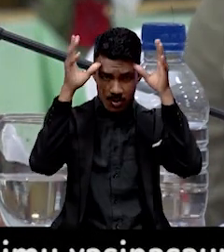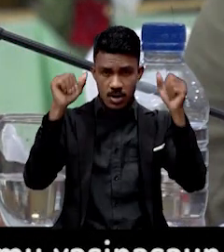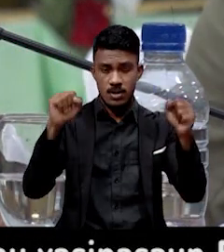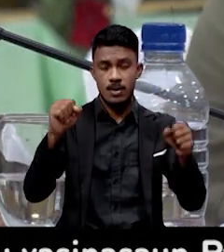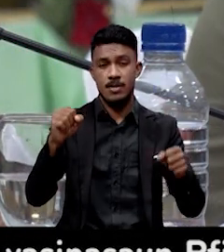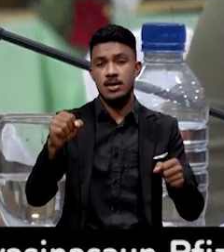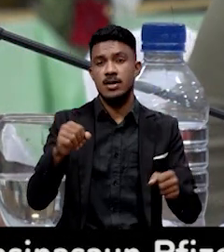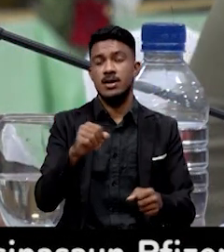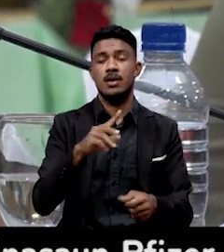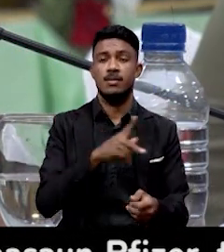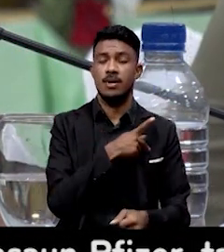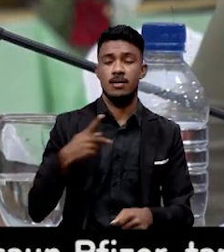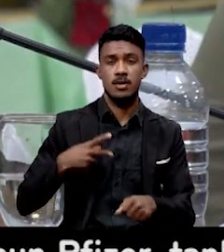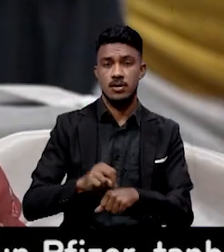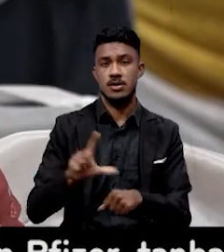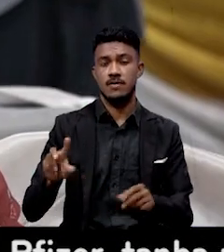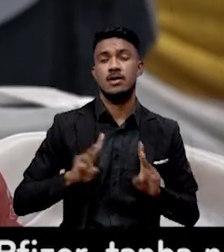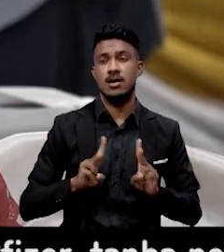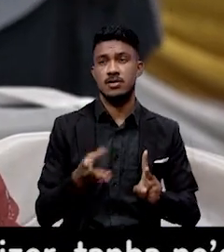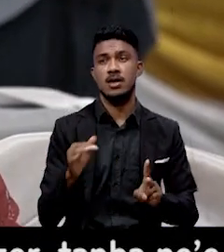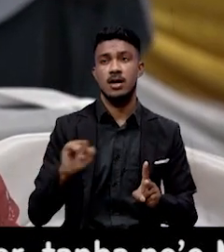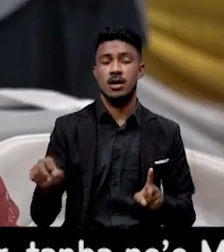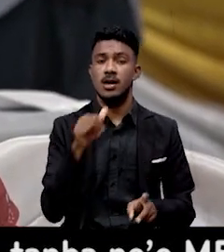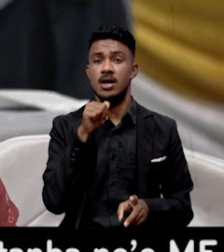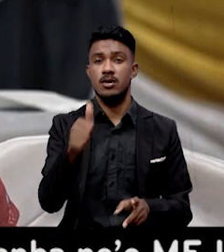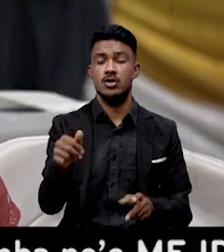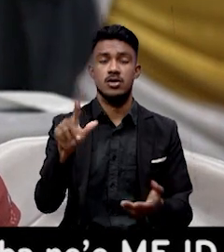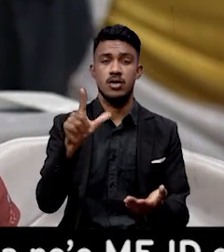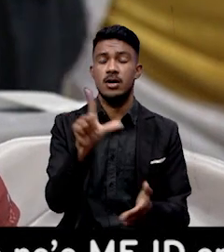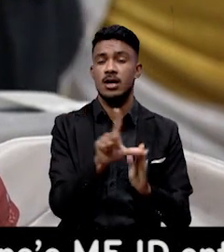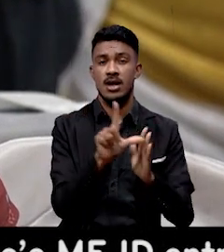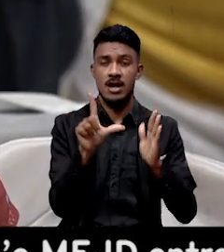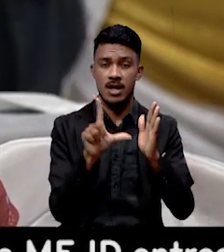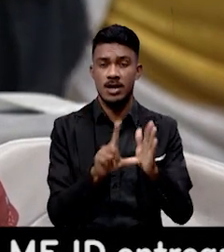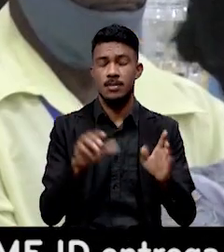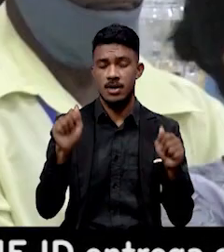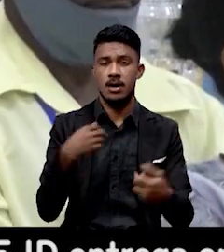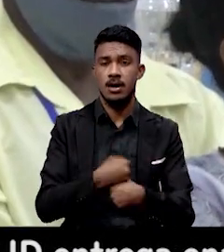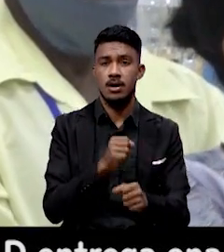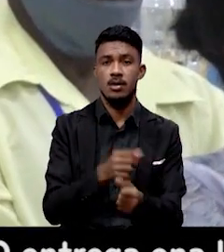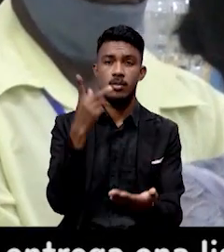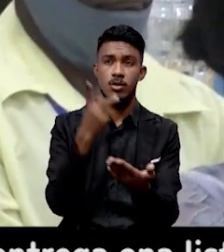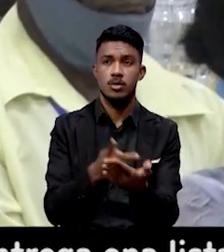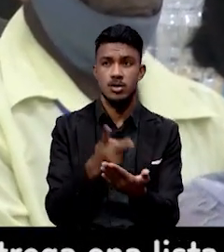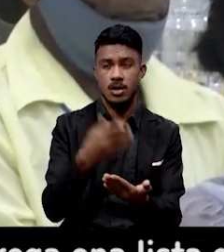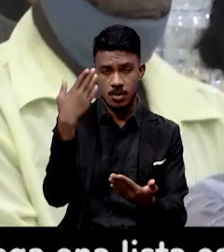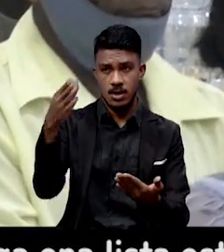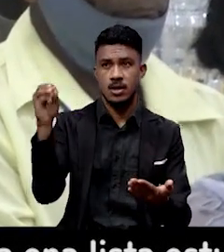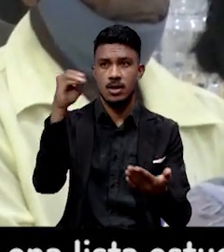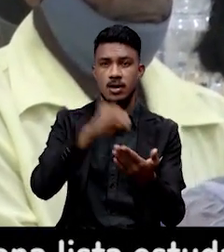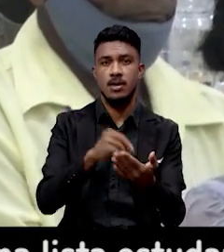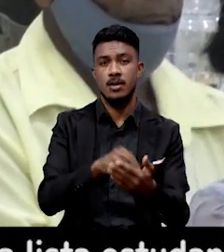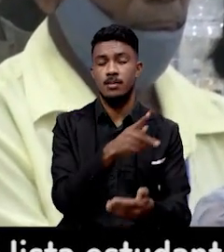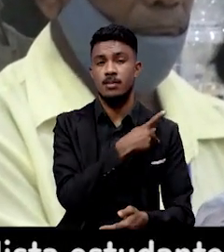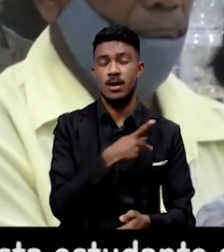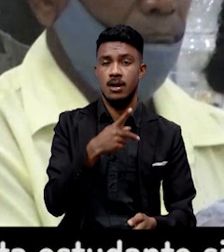aprova. Tamba ne veterano sira ne belamenta ho lei pensão vitalícia bele halo proposta hodi submete ba parlamento hodi halakon